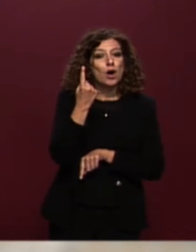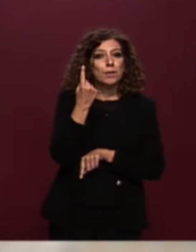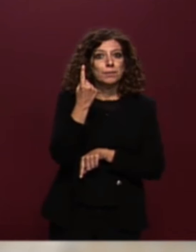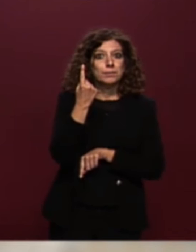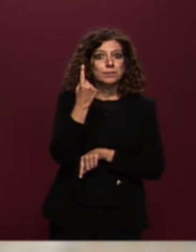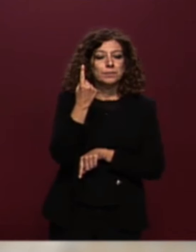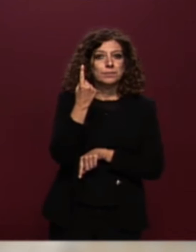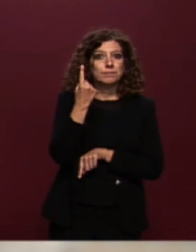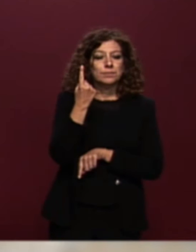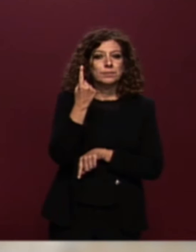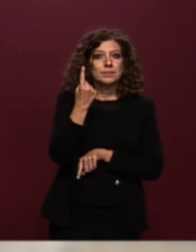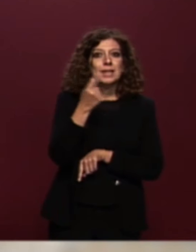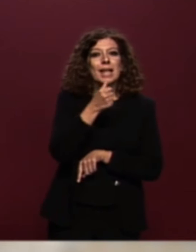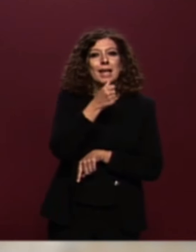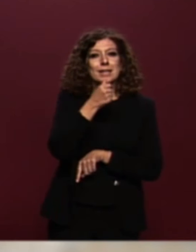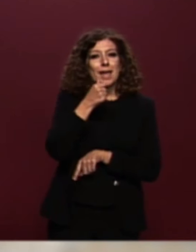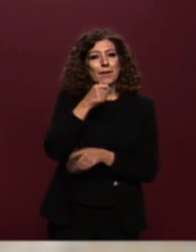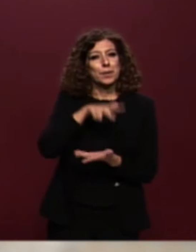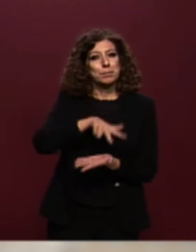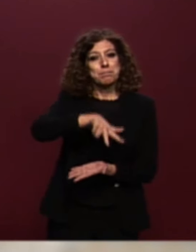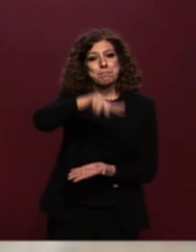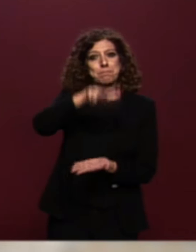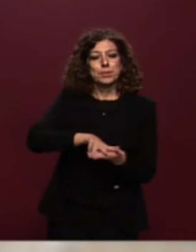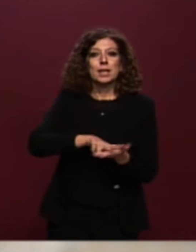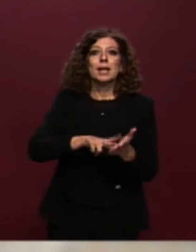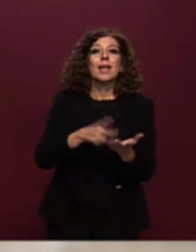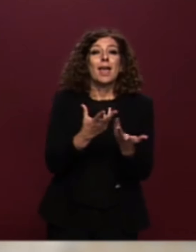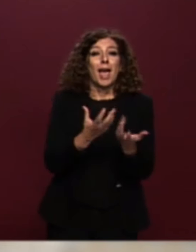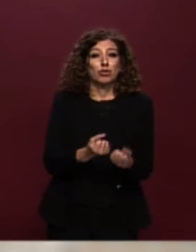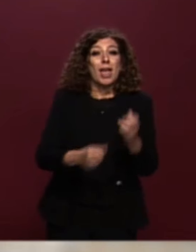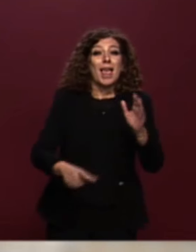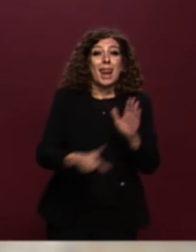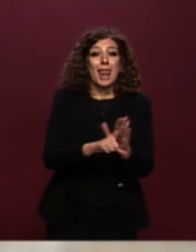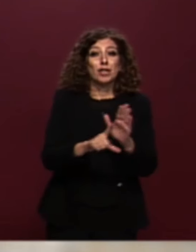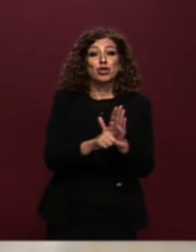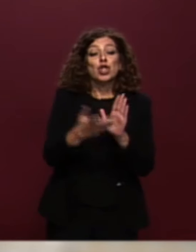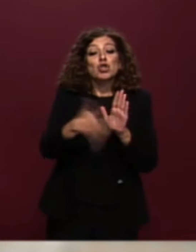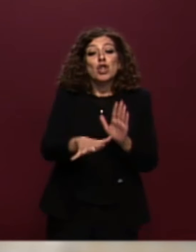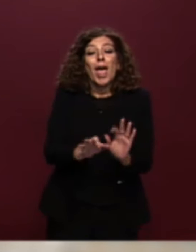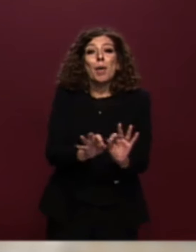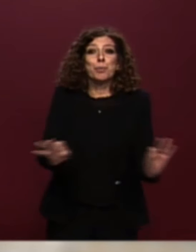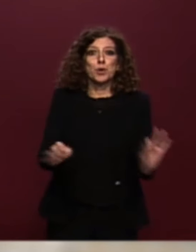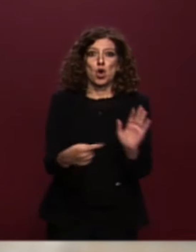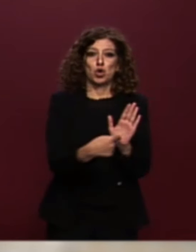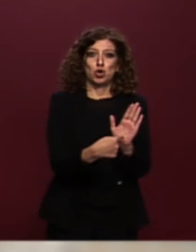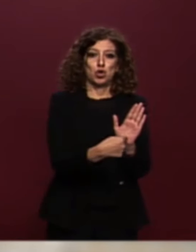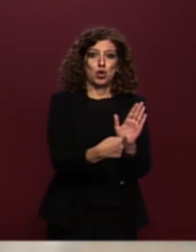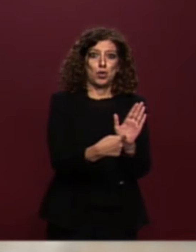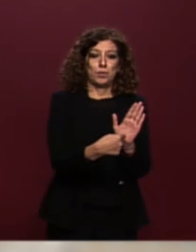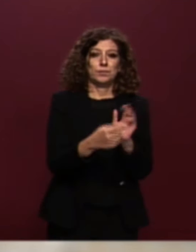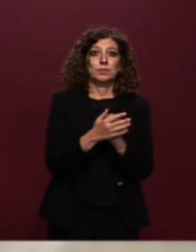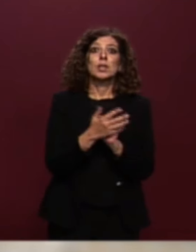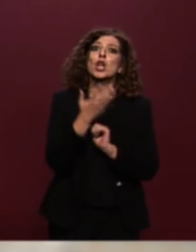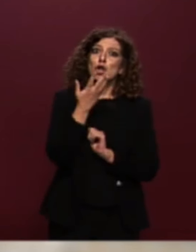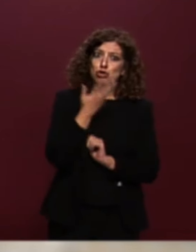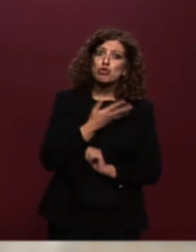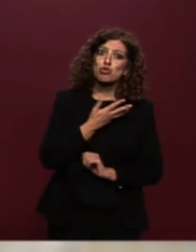dell'effettiva applicazione delle leggi esistenti. Abbiamo buone